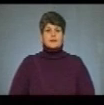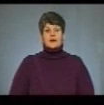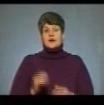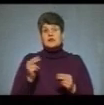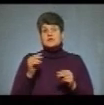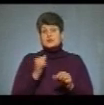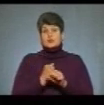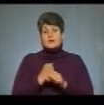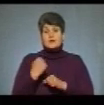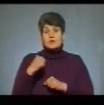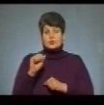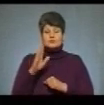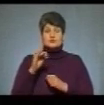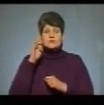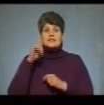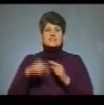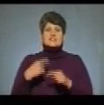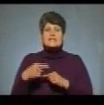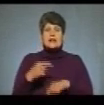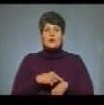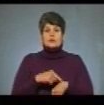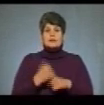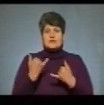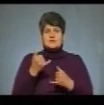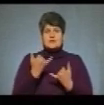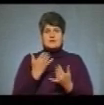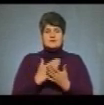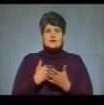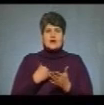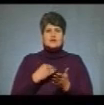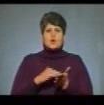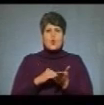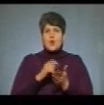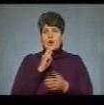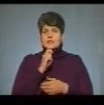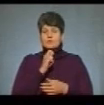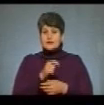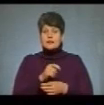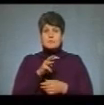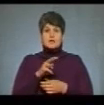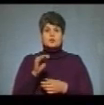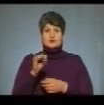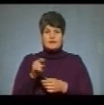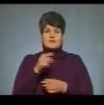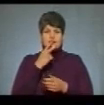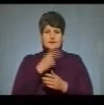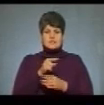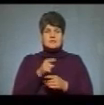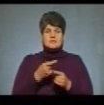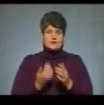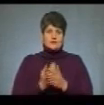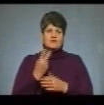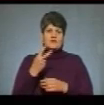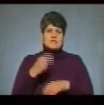Встановили рекорд, буде відомо через кілька годин. Там зараз перебуває наша кореспондент Марта Журавель. Її репортаж дивіться о